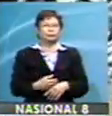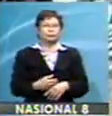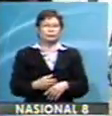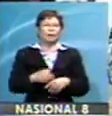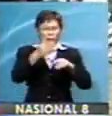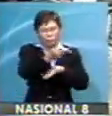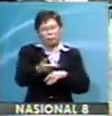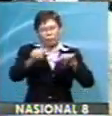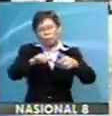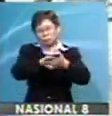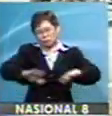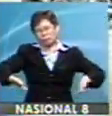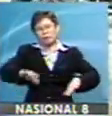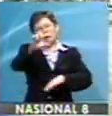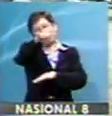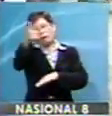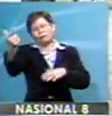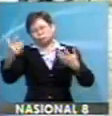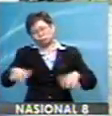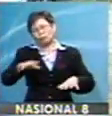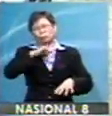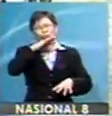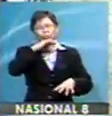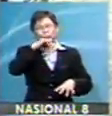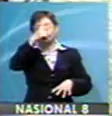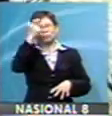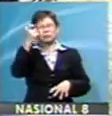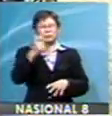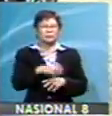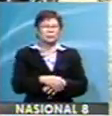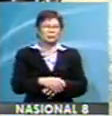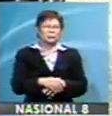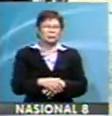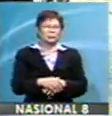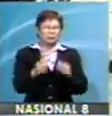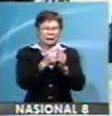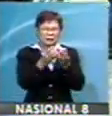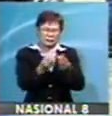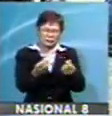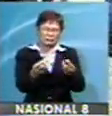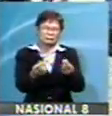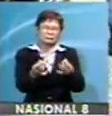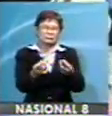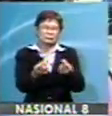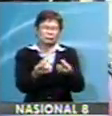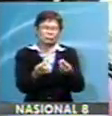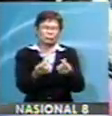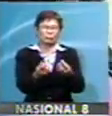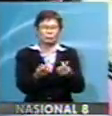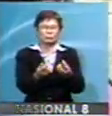diselamatkanlah tapi yang lain Tu dia kotorlah Sebab Dia bukan setakat ba air dia ada dengan tanah dengan